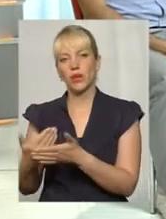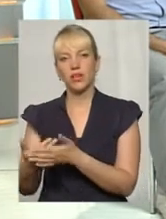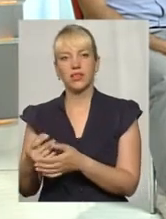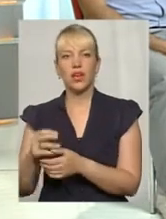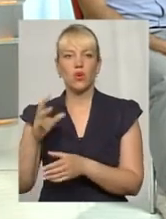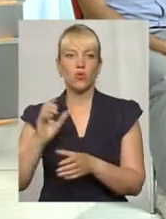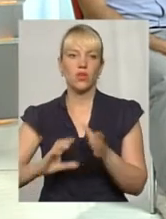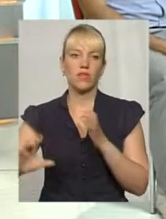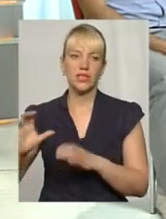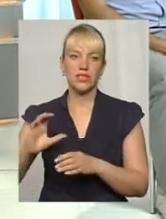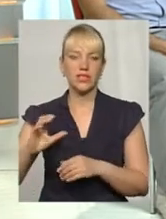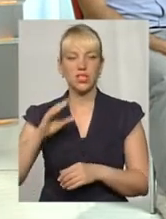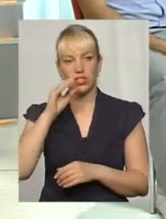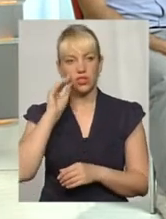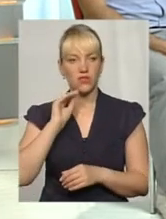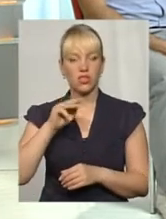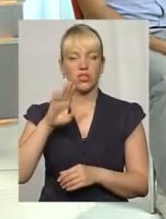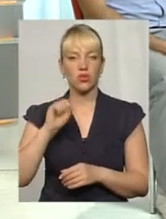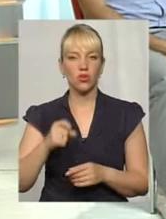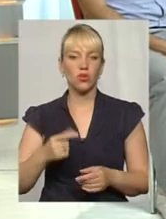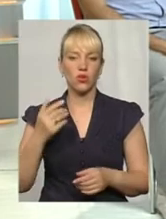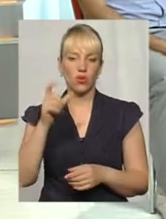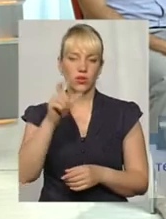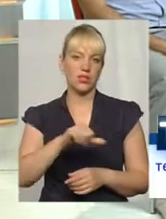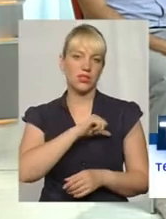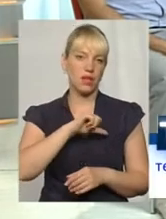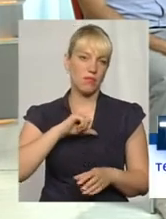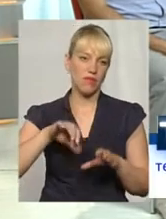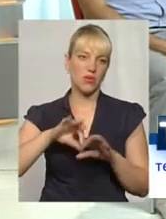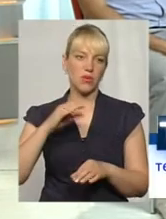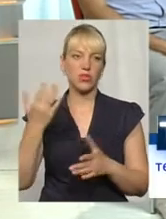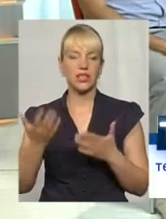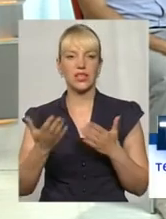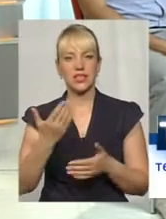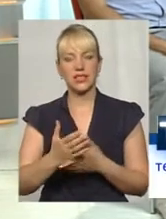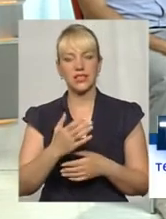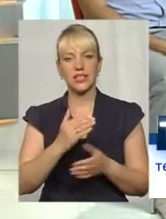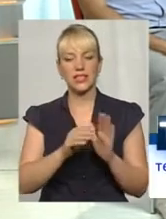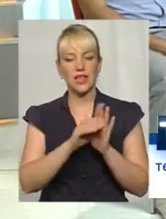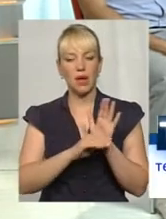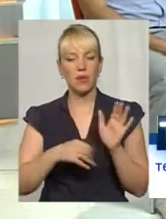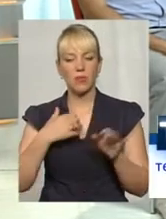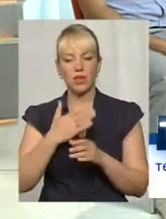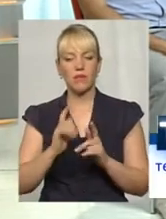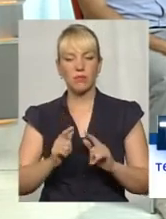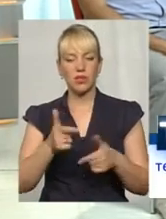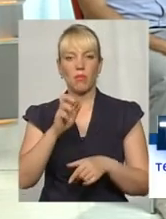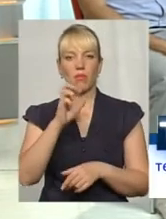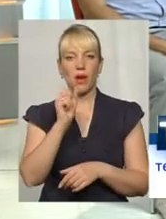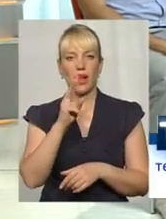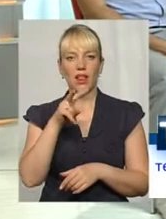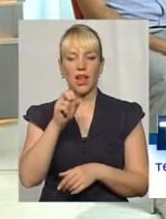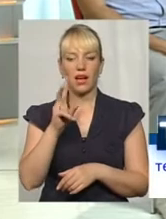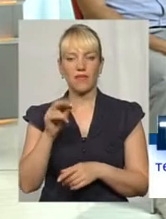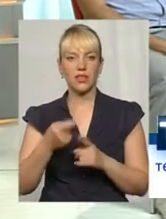Шевченка. Фактично тоді вибір стоїть за нею, оскільки такої системи пріоритетів, як це є при вступі на бакалаврат, при вступі на магістратуру,